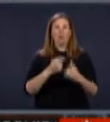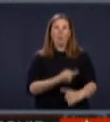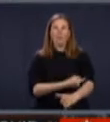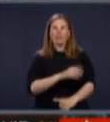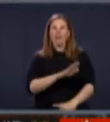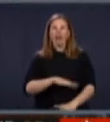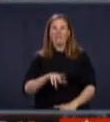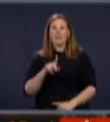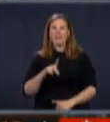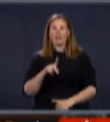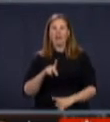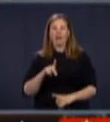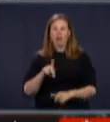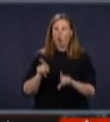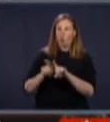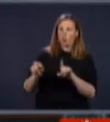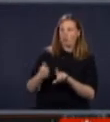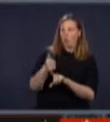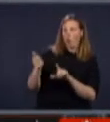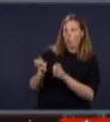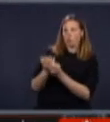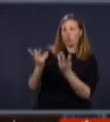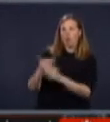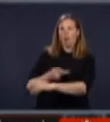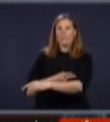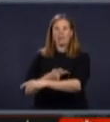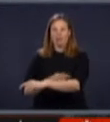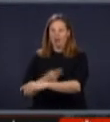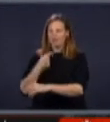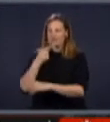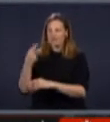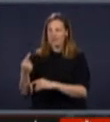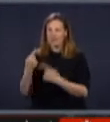et plusieurs pédiatres en leur nom personnel sont sortis sur la place publique